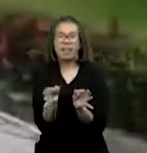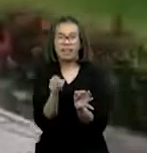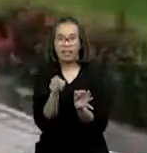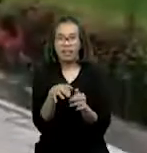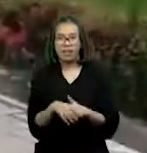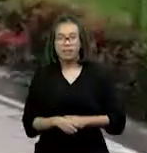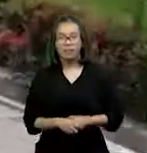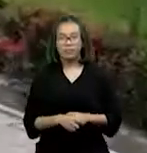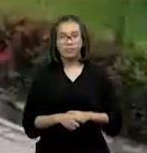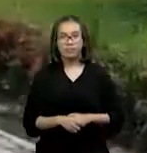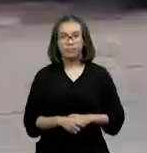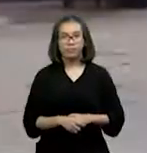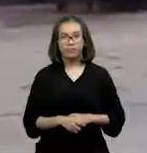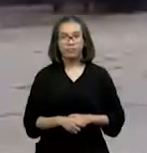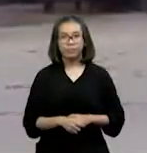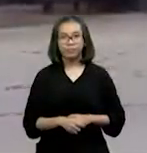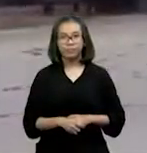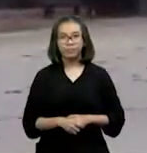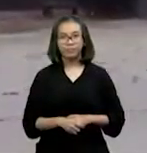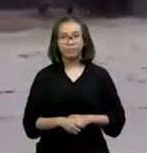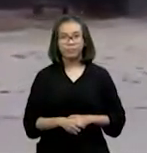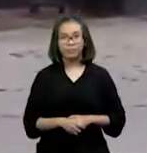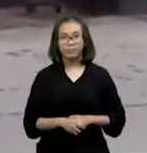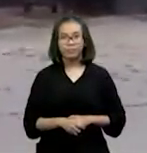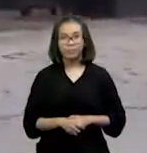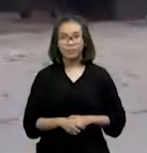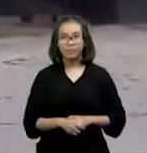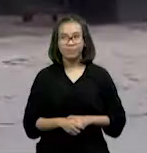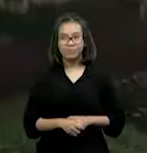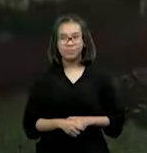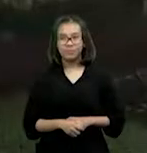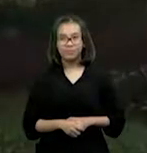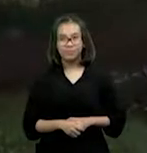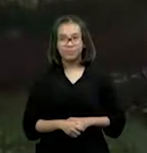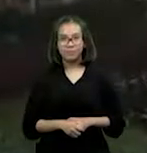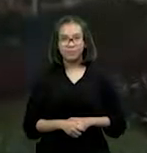Dari Langkat, Sumatera Utara, Erwin Syahputra Nasution melaporkan.